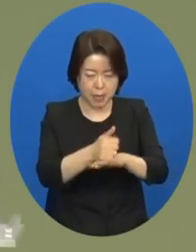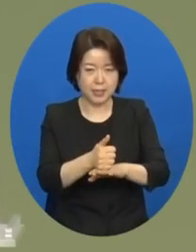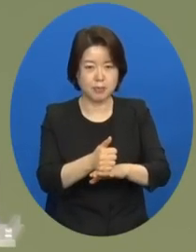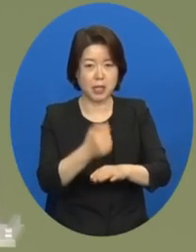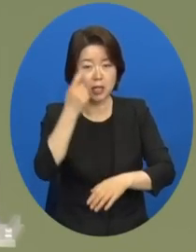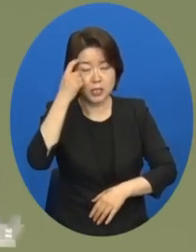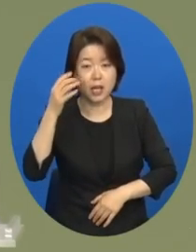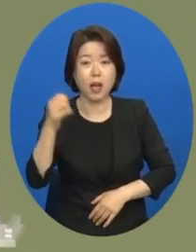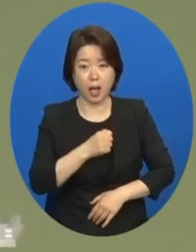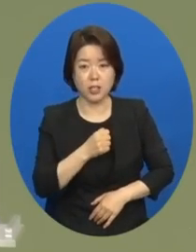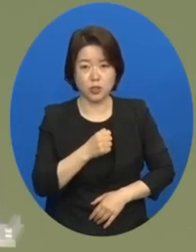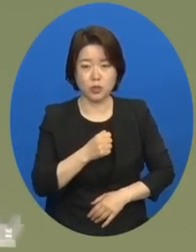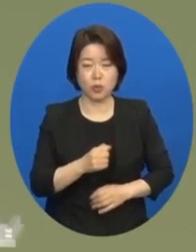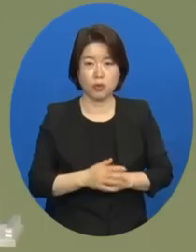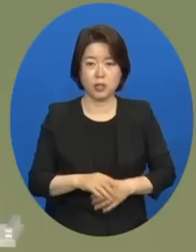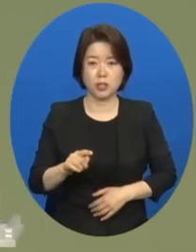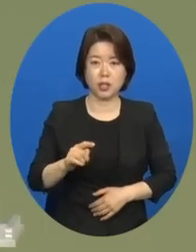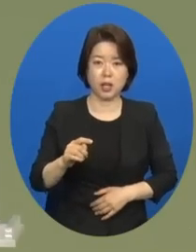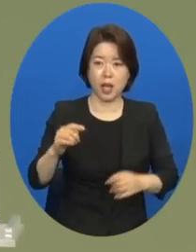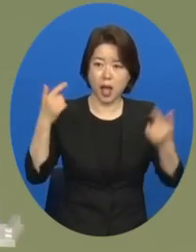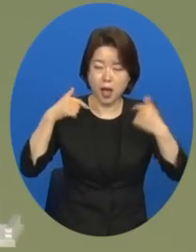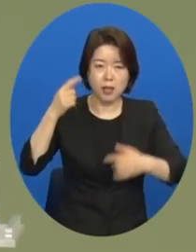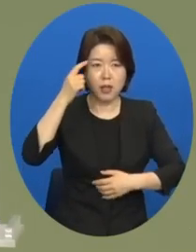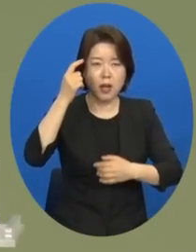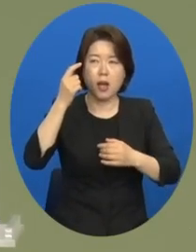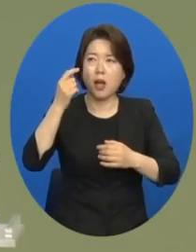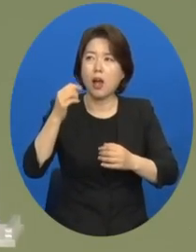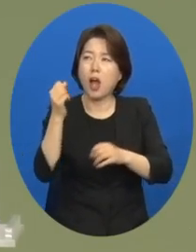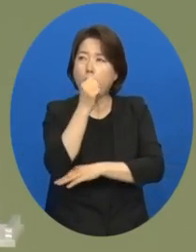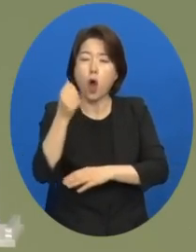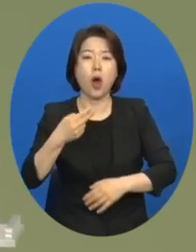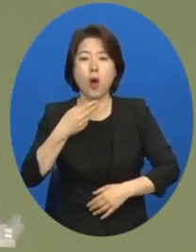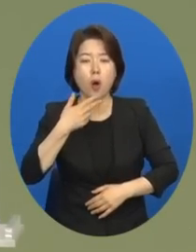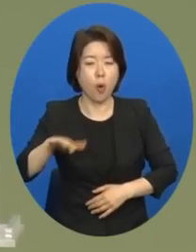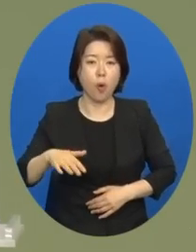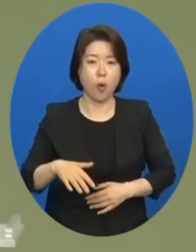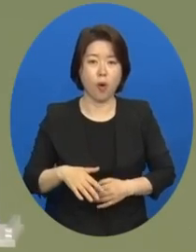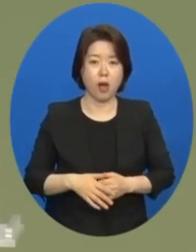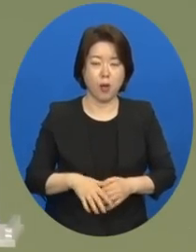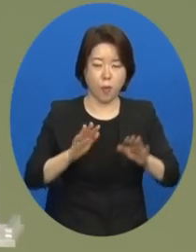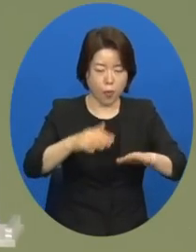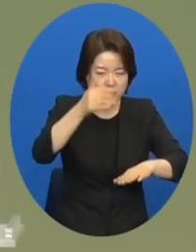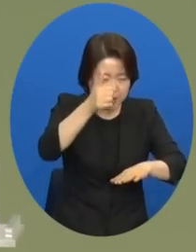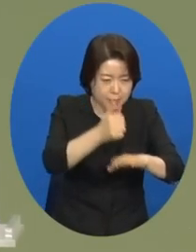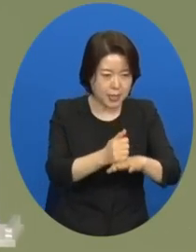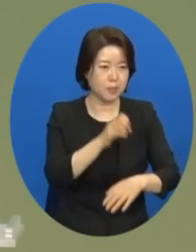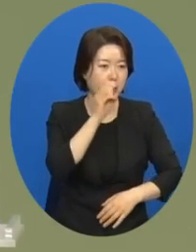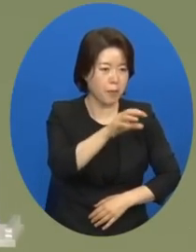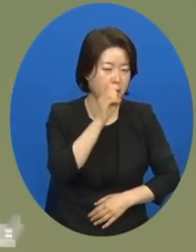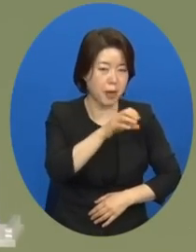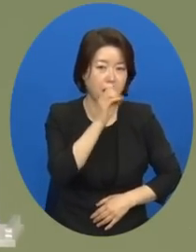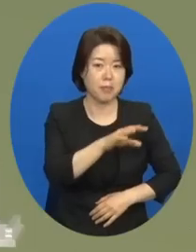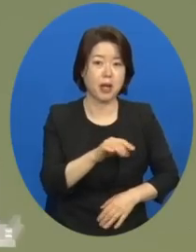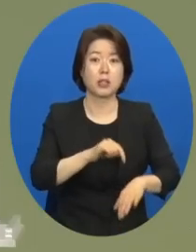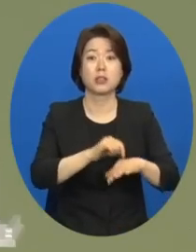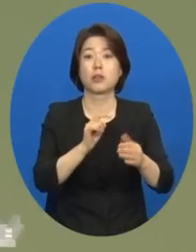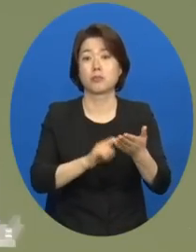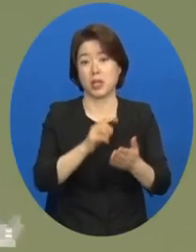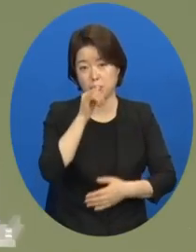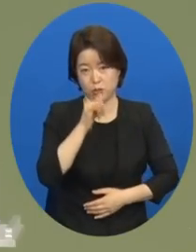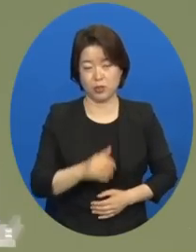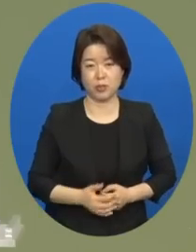제가 그냥 그게 한 번도 매너리즘에 빠진 적이었어요 오늘 마지막이라고 생각하고 제가 전하는 그런 마음이 있어요